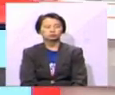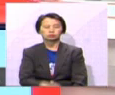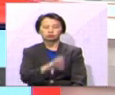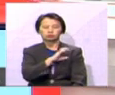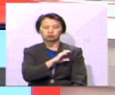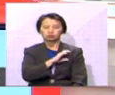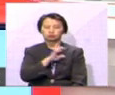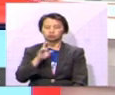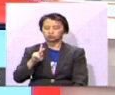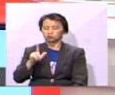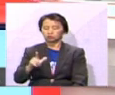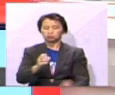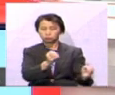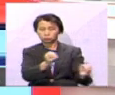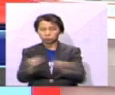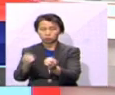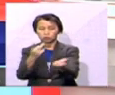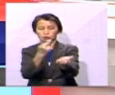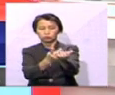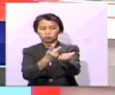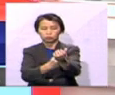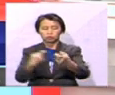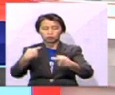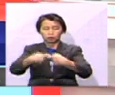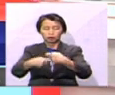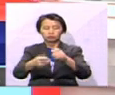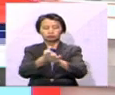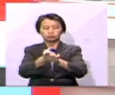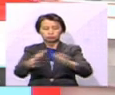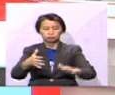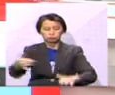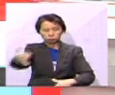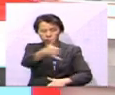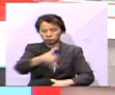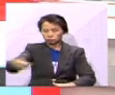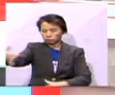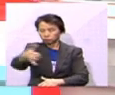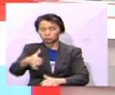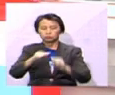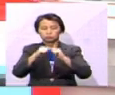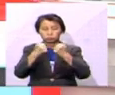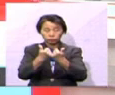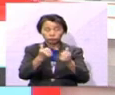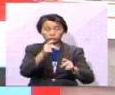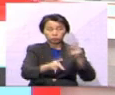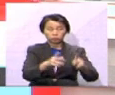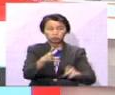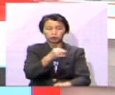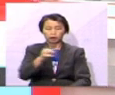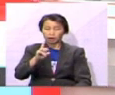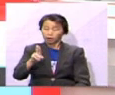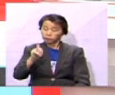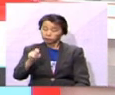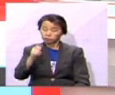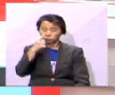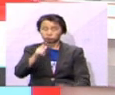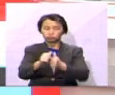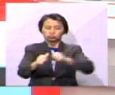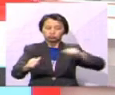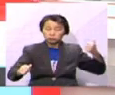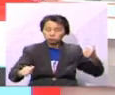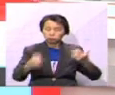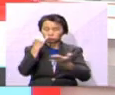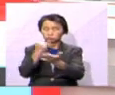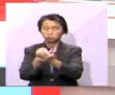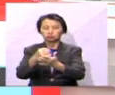Polis Kuala Lumpur akan menganjurkan kursus berkaitan keselamatan dan rondaan kepada Persatuan Penduduk dan Rukun Tetangga dalam usaha mencegah jenayah